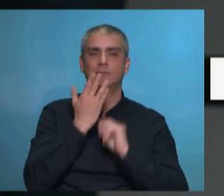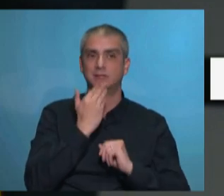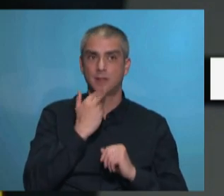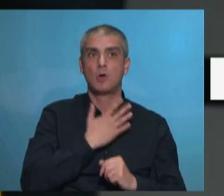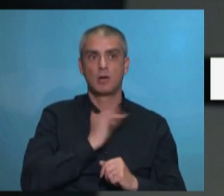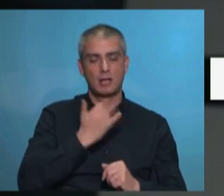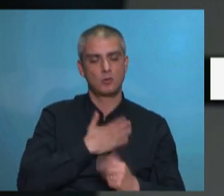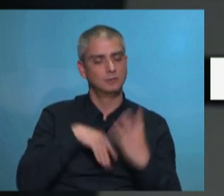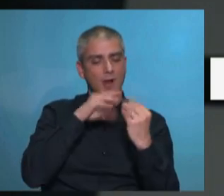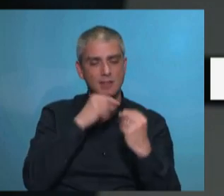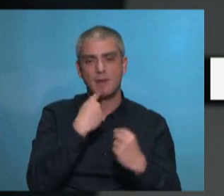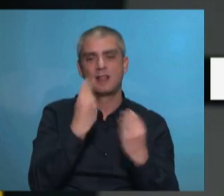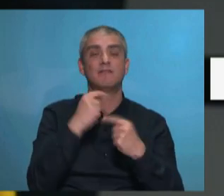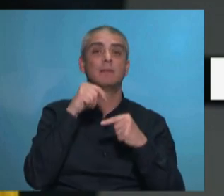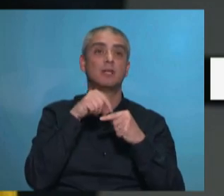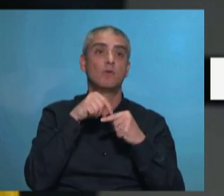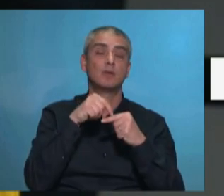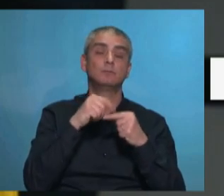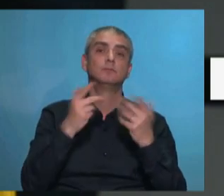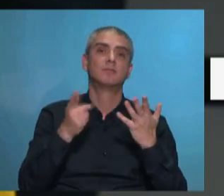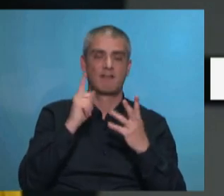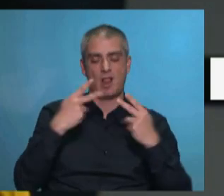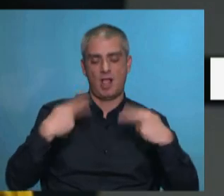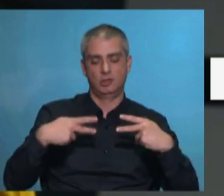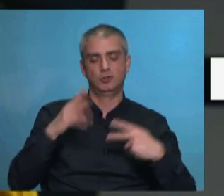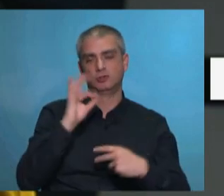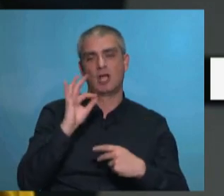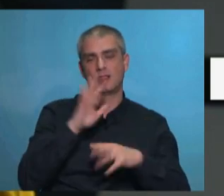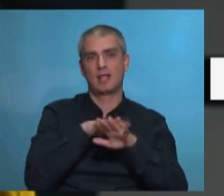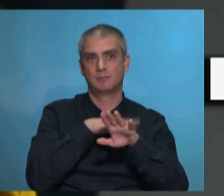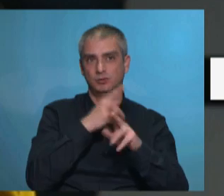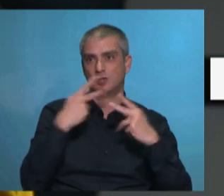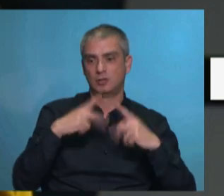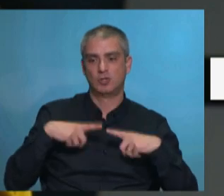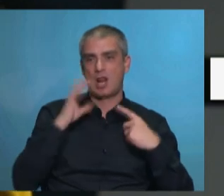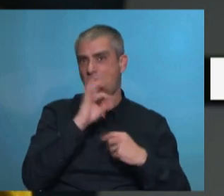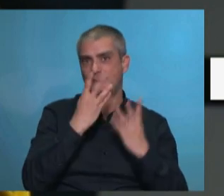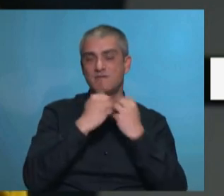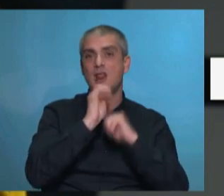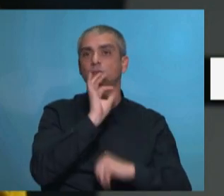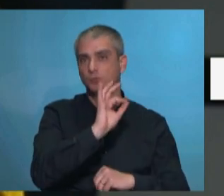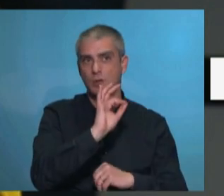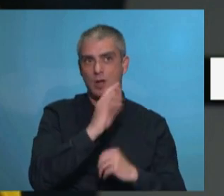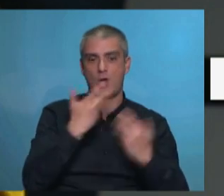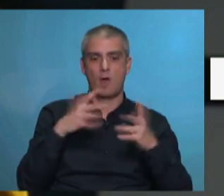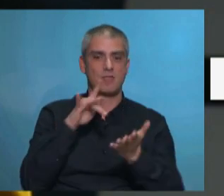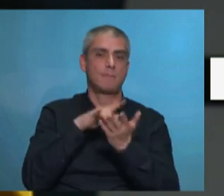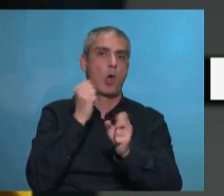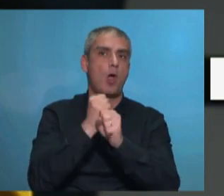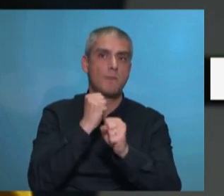כן לדבר, להגיד דברים חיובים, אבל כאמור החשש עדיין מורגש, זה חשש לחיים, למשפחה, אובדן של מקום